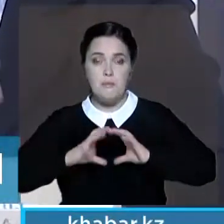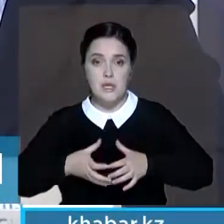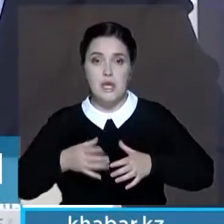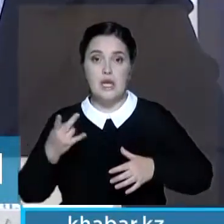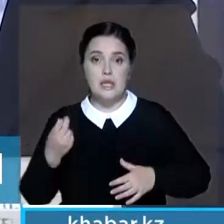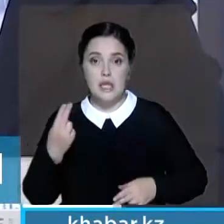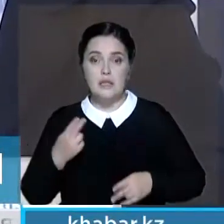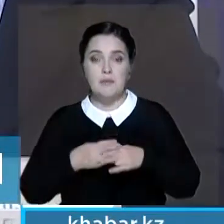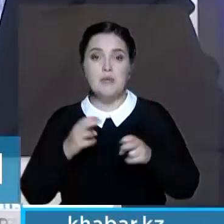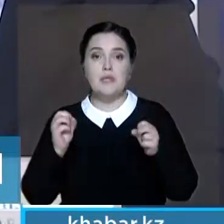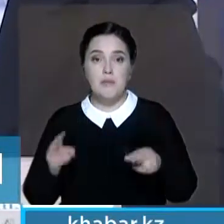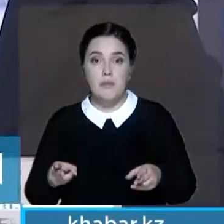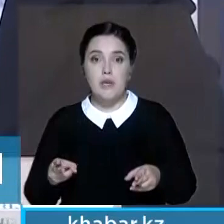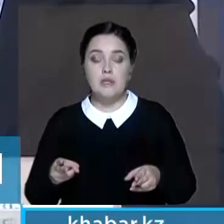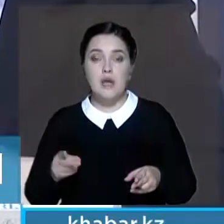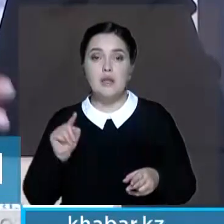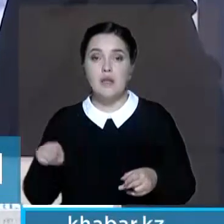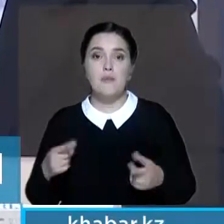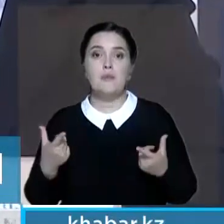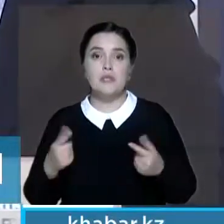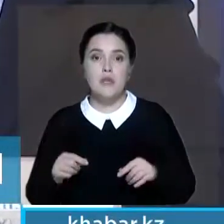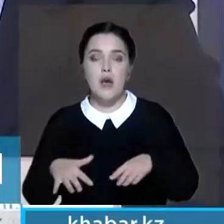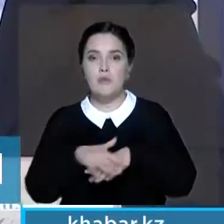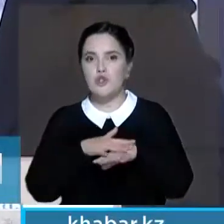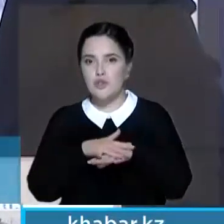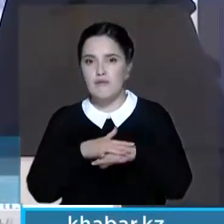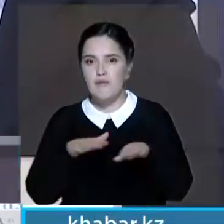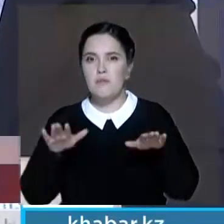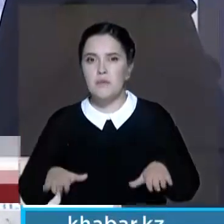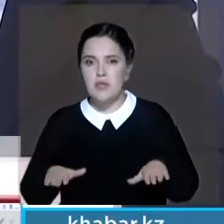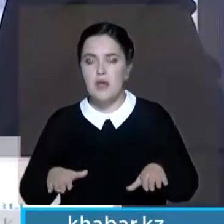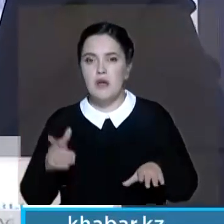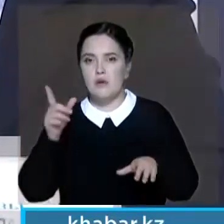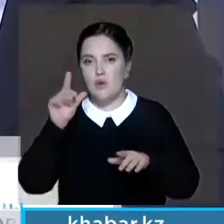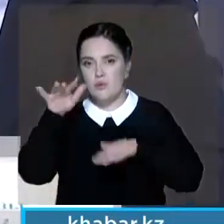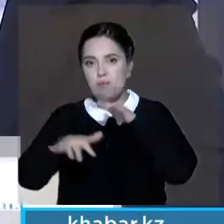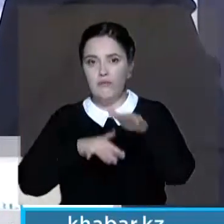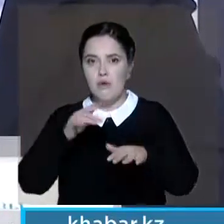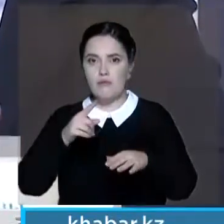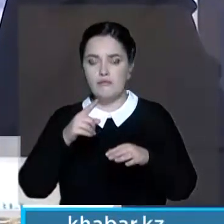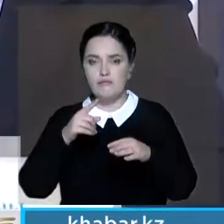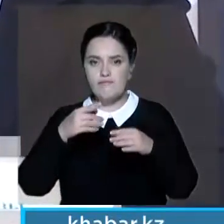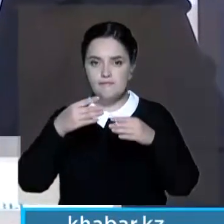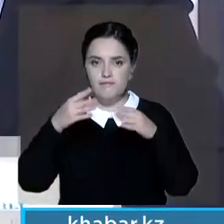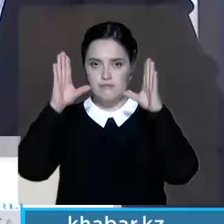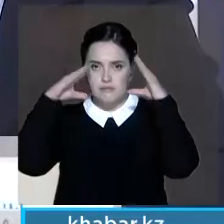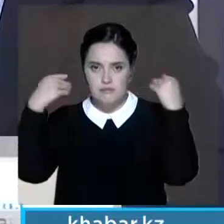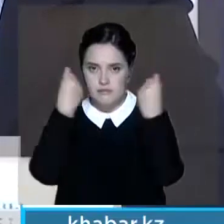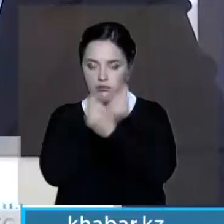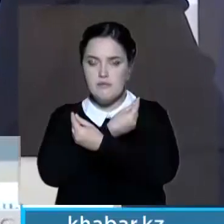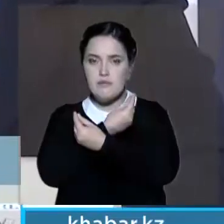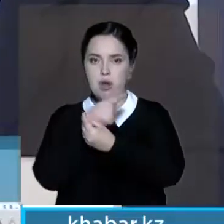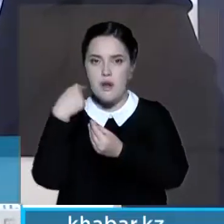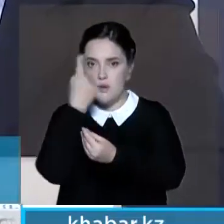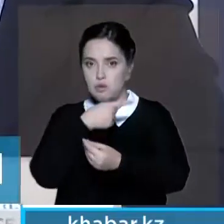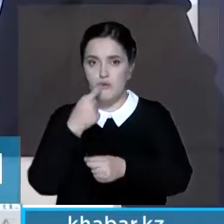национальной безопасности, там, где в общественных местах закрывает лицо, отдельно очень